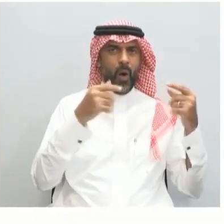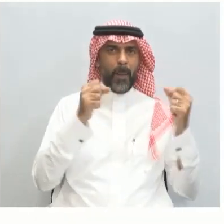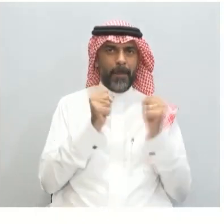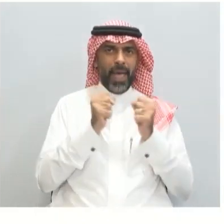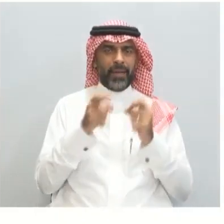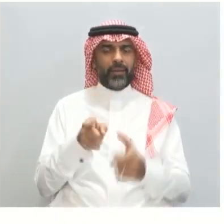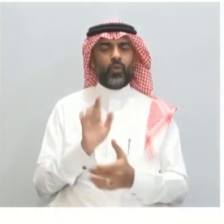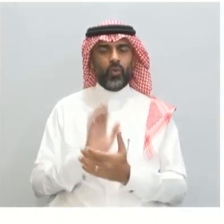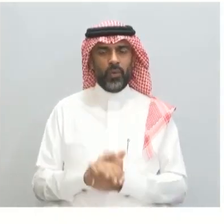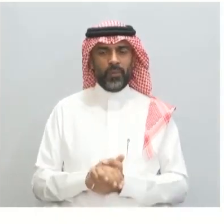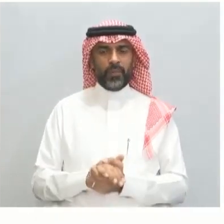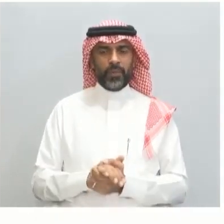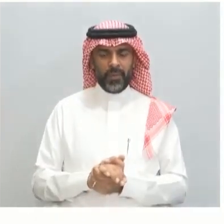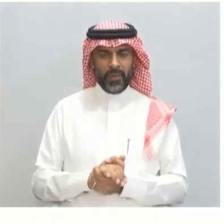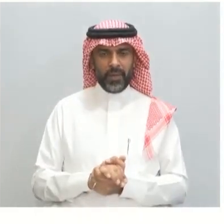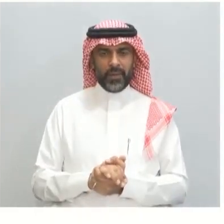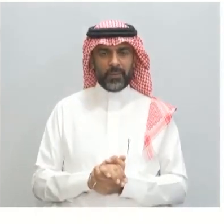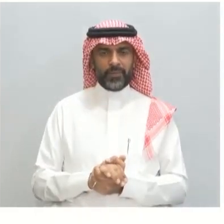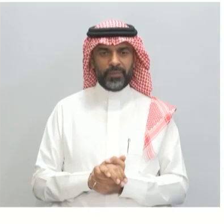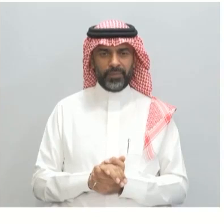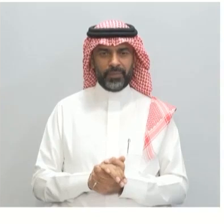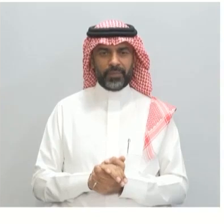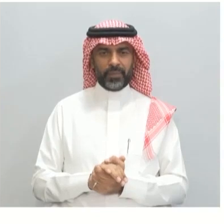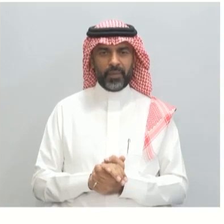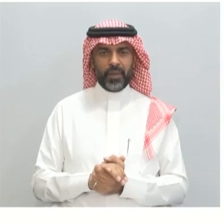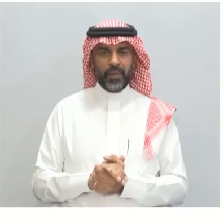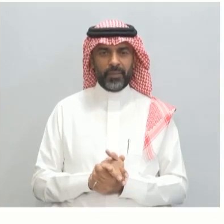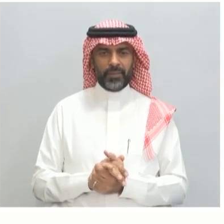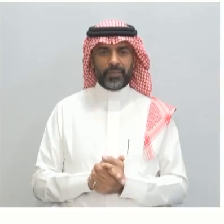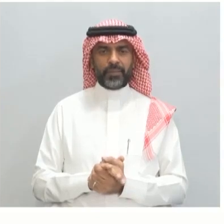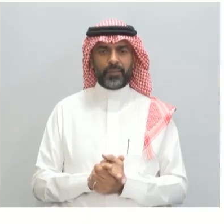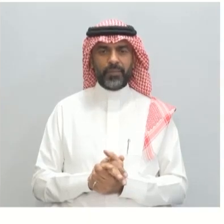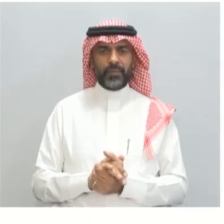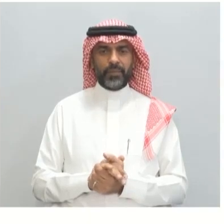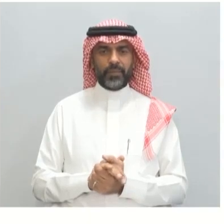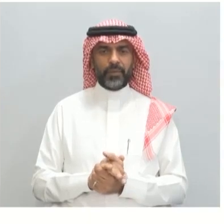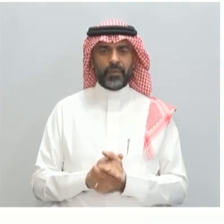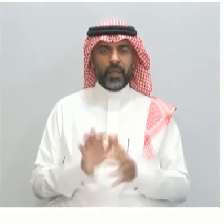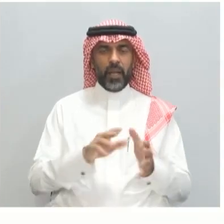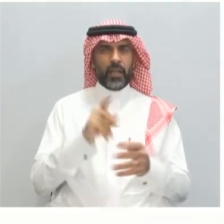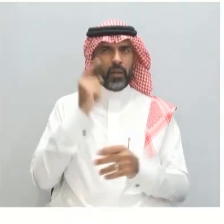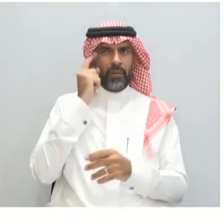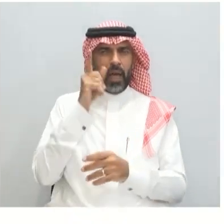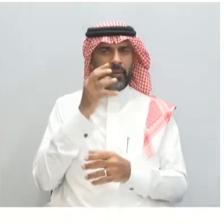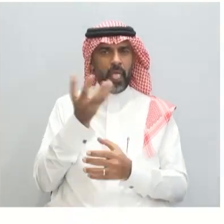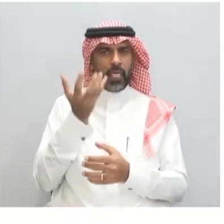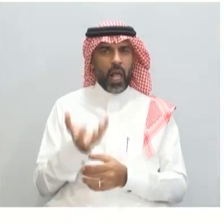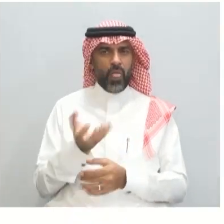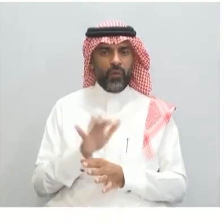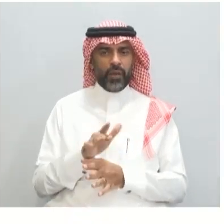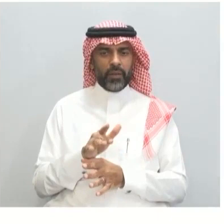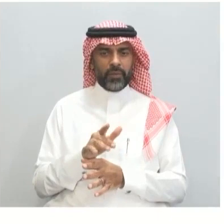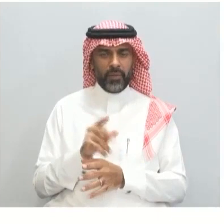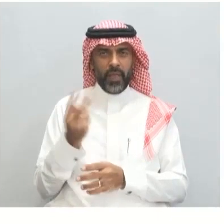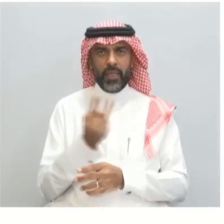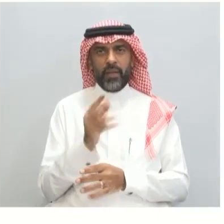البحريه هبوط الهواء لها دور في عمليات التكثف ما هي المظاهر التكثف لدينا